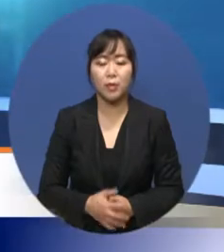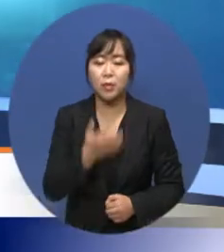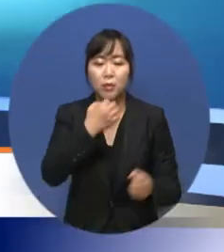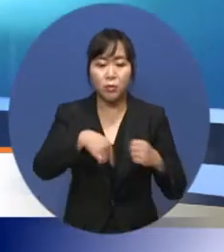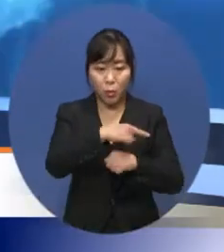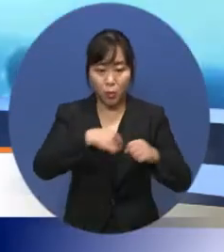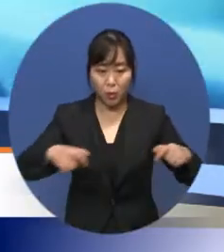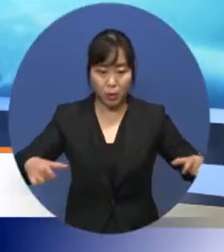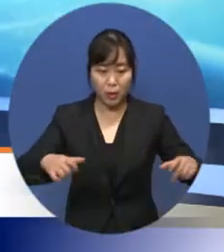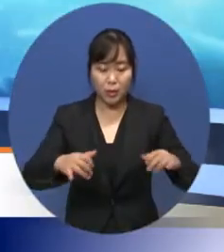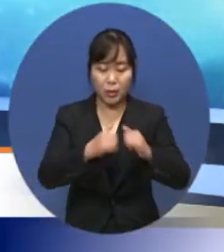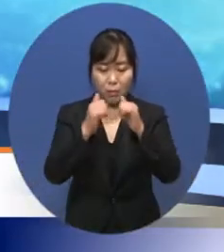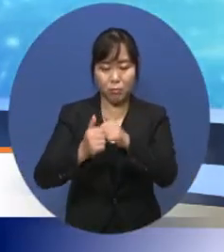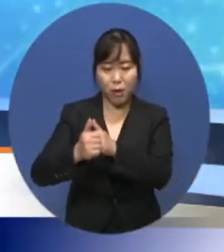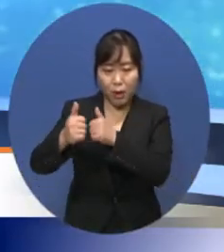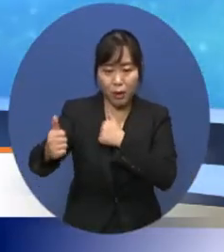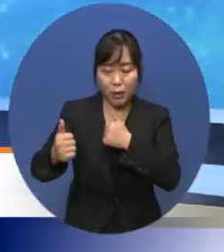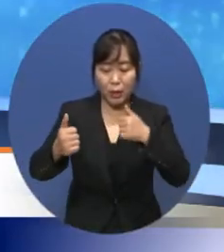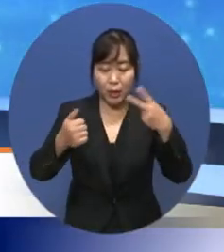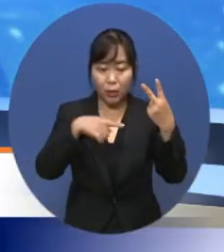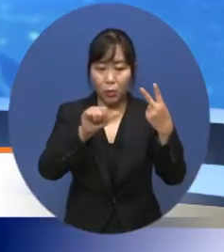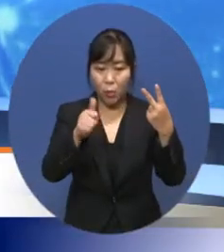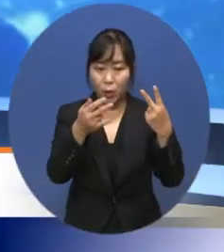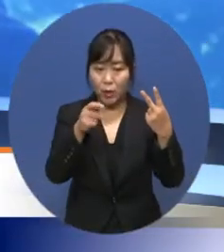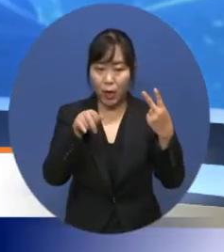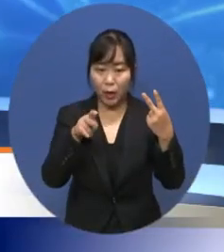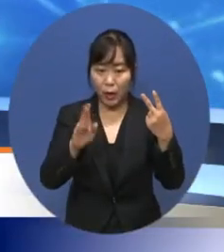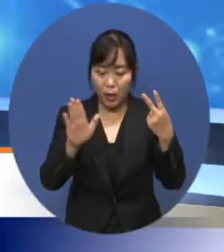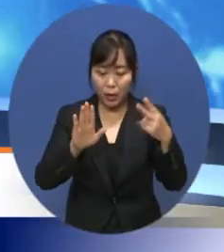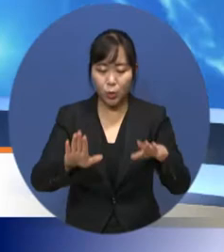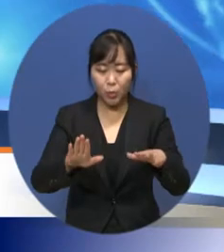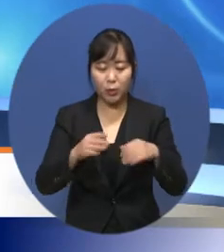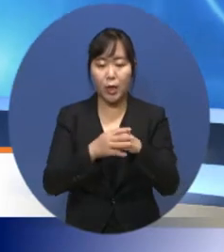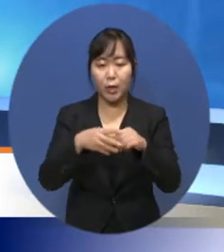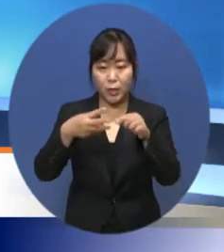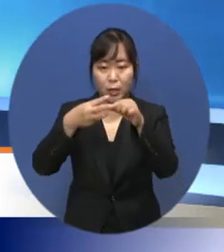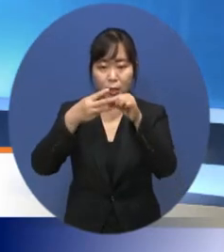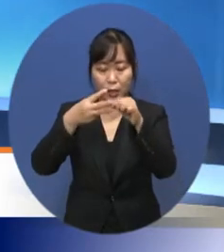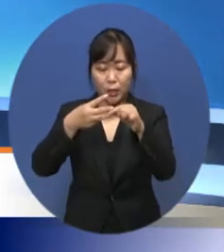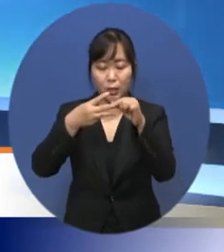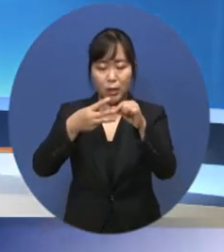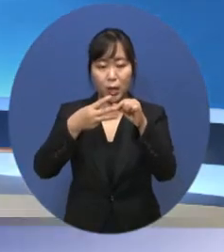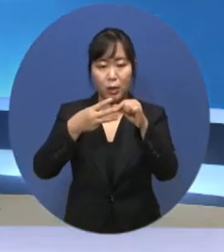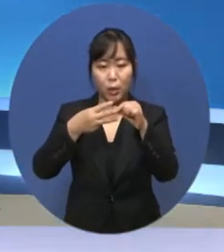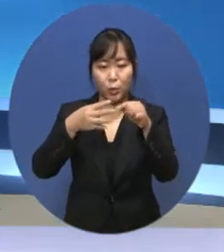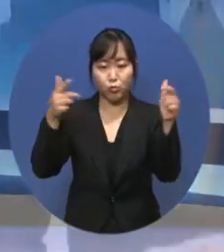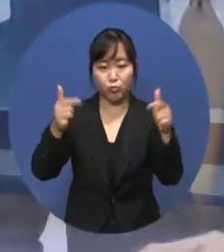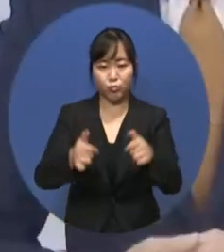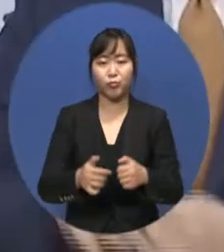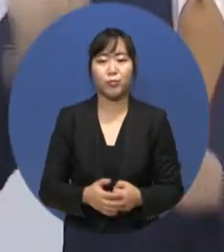수도권의 사회적 거리 두기가 2.5단계에서 2단계로 완화됐습니다.